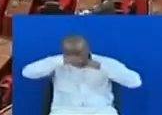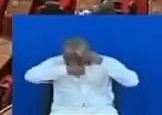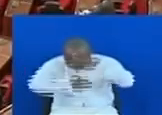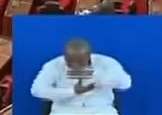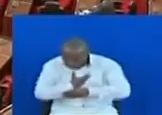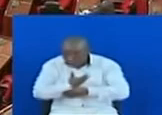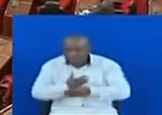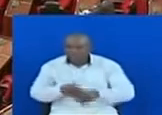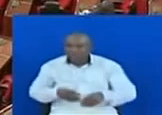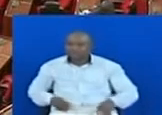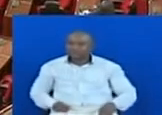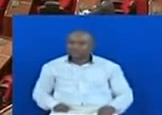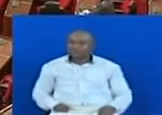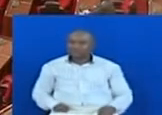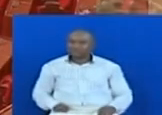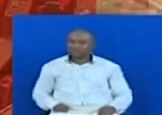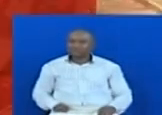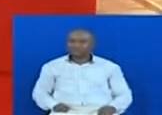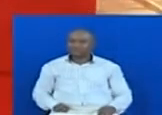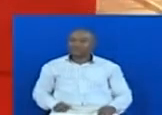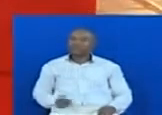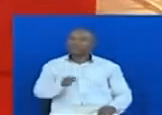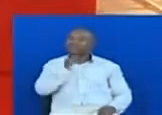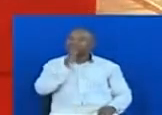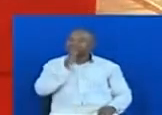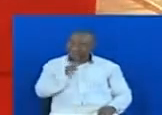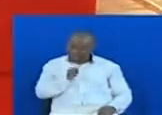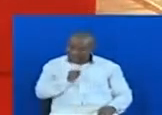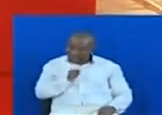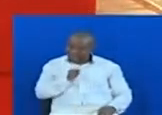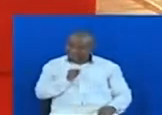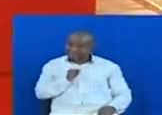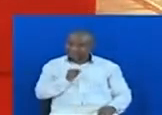mnawatelekeza, hamna kitu kingine mnaweza kuwaendeleza hawa watu